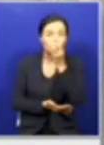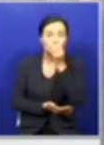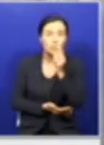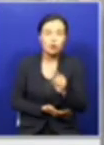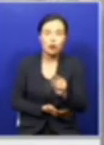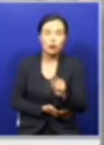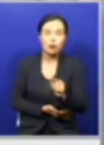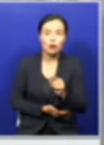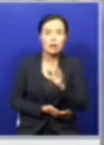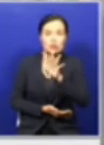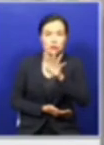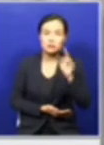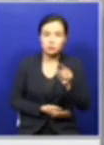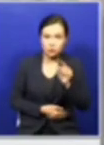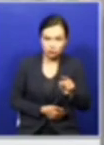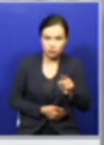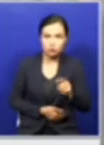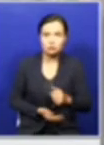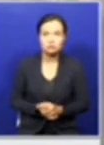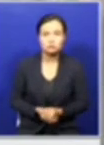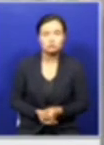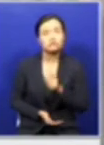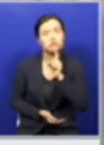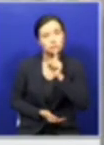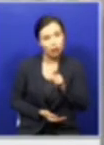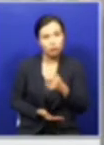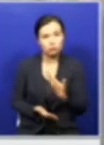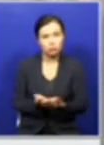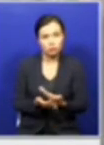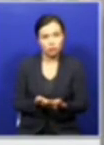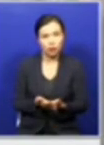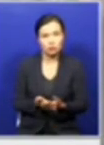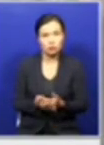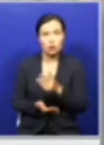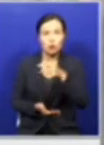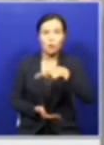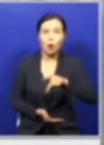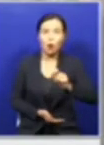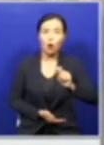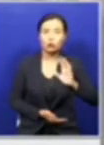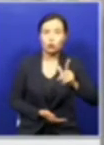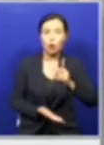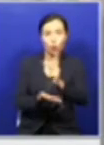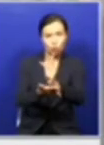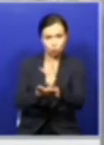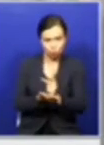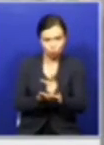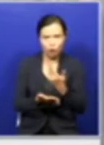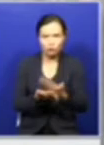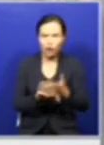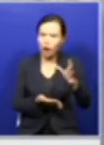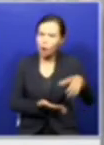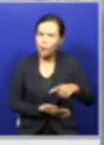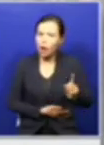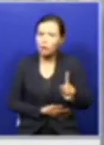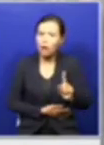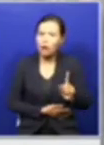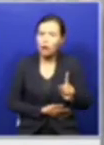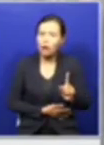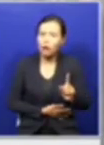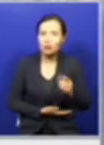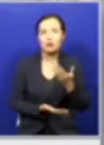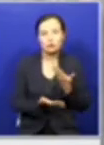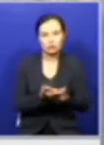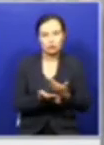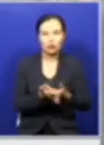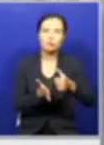ร้อยละ4ถามว่าเงินที่พช.นำไปให้ชาวบ้านกู้เป็นเงินมาจากไหนก็เงินมาจากภา